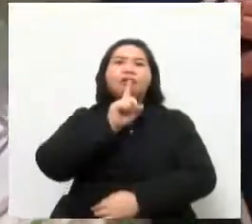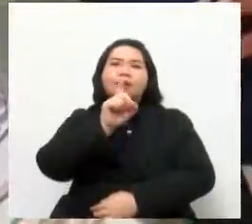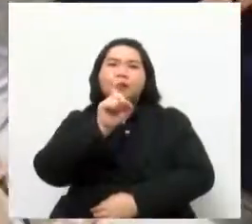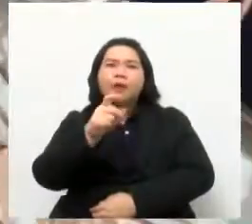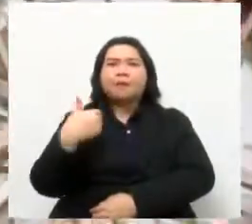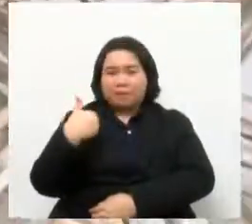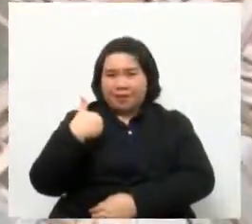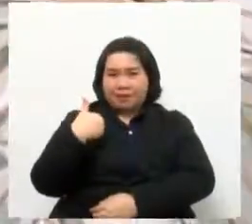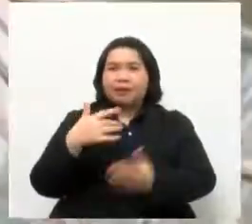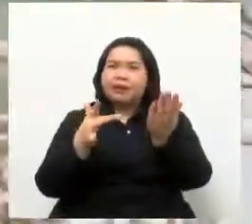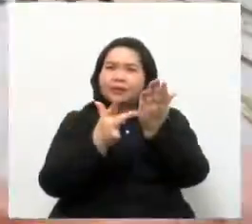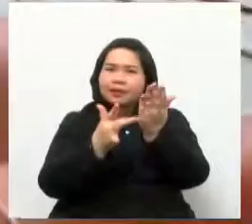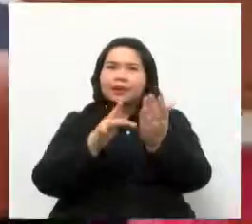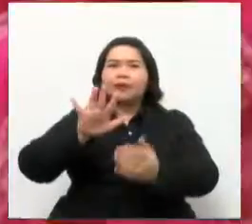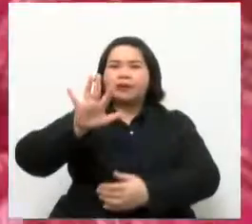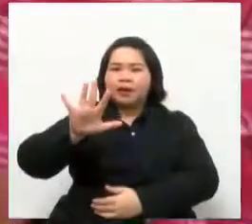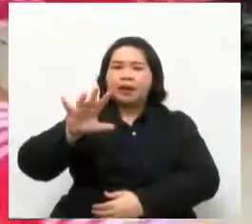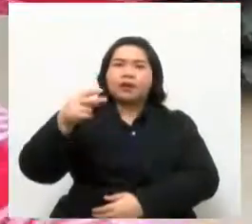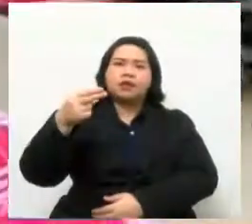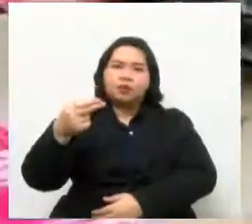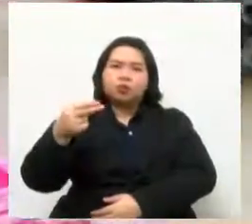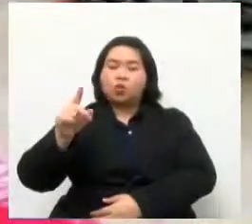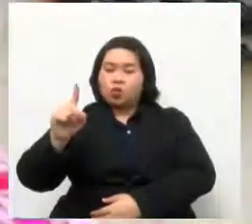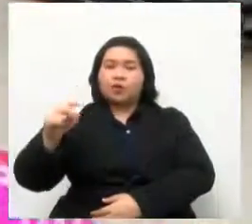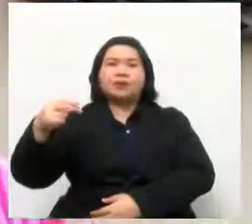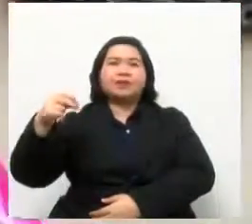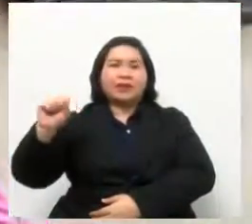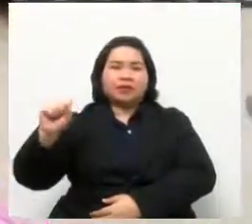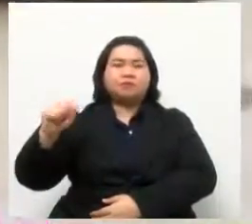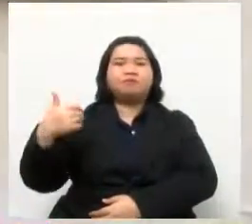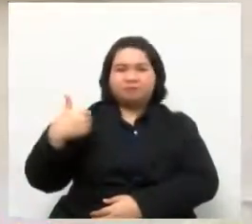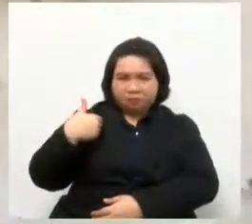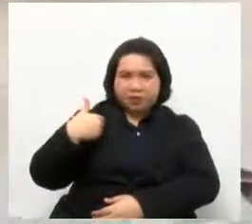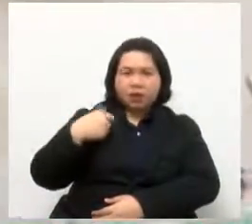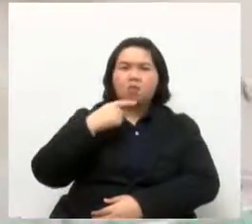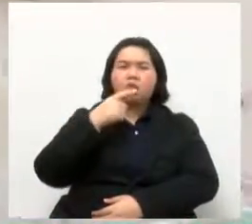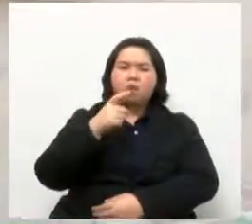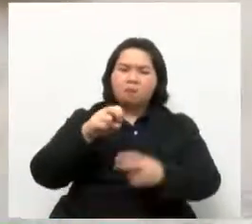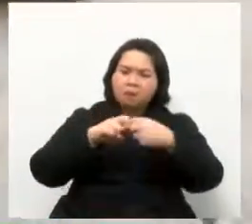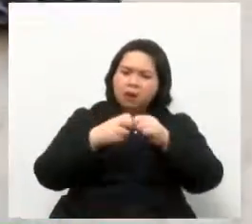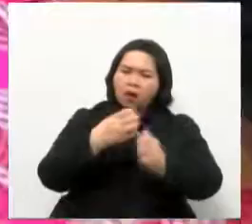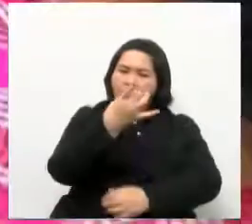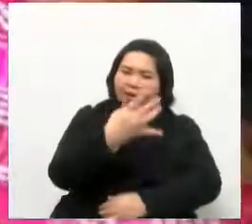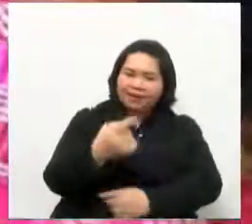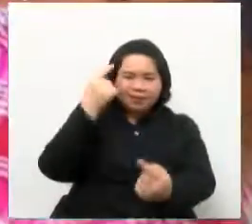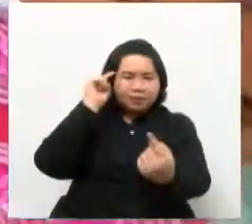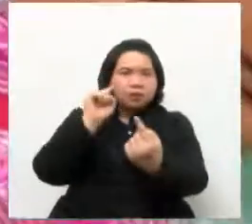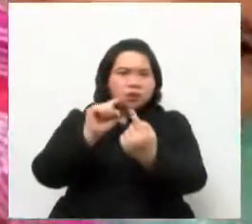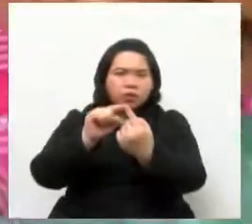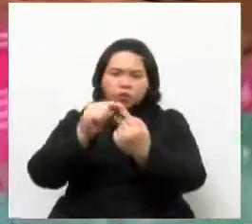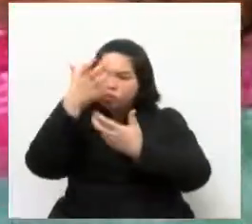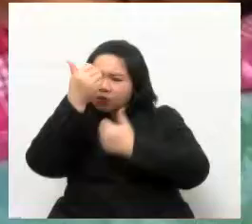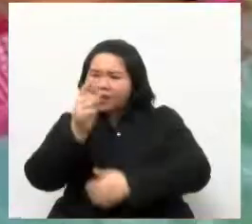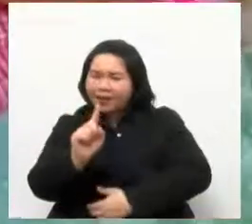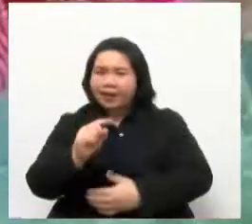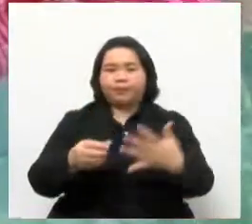ค 5W1H มาเป็นพื้นฐานในการกำหนดปัญหาหรือความสนใจขั้นพื้นฐานบันได